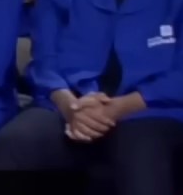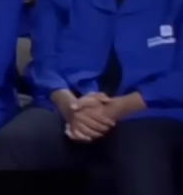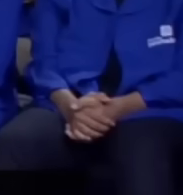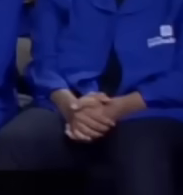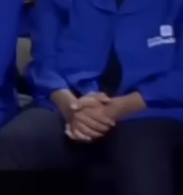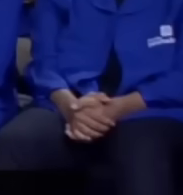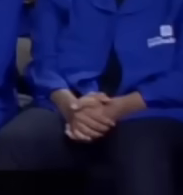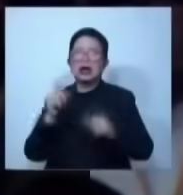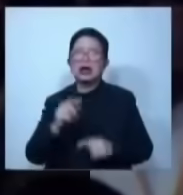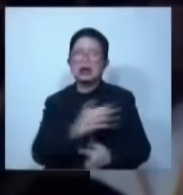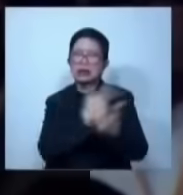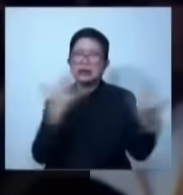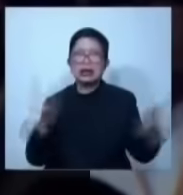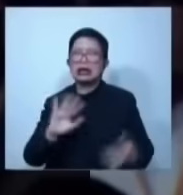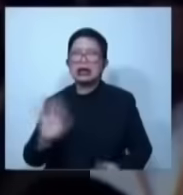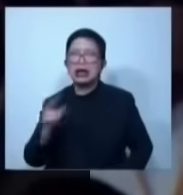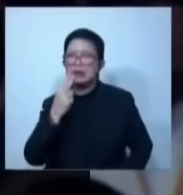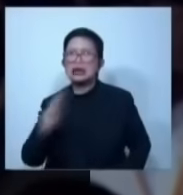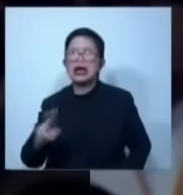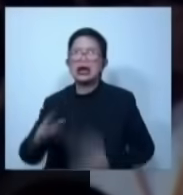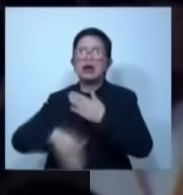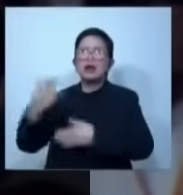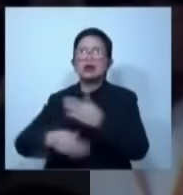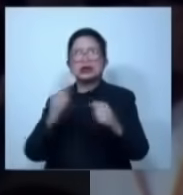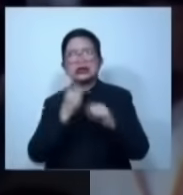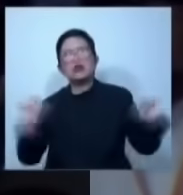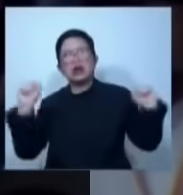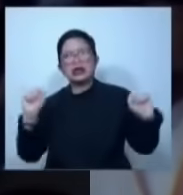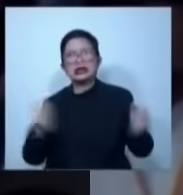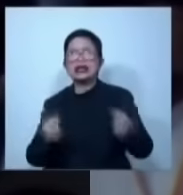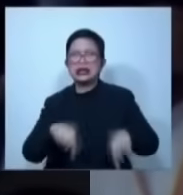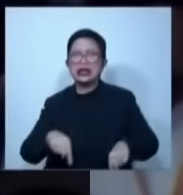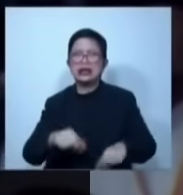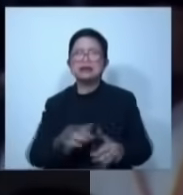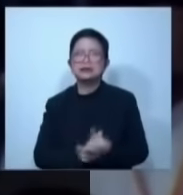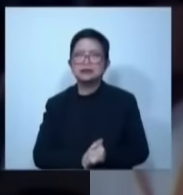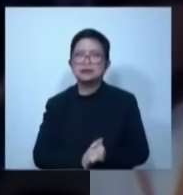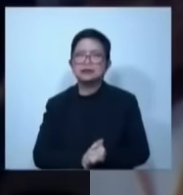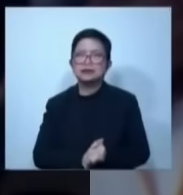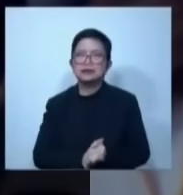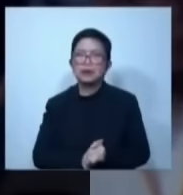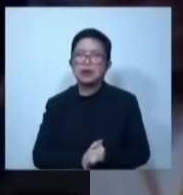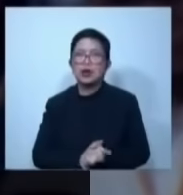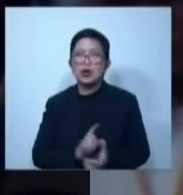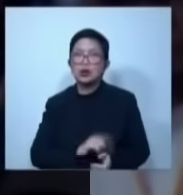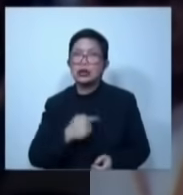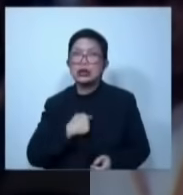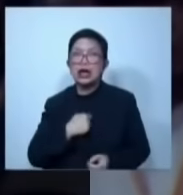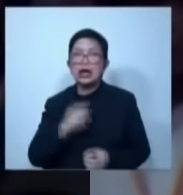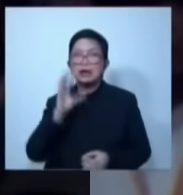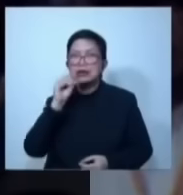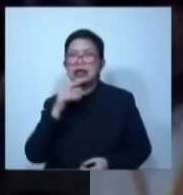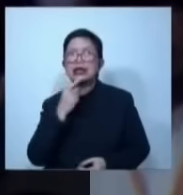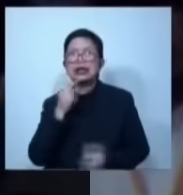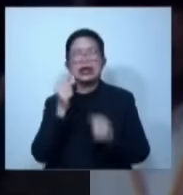bersama proses demokrasi yang sekarang terjadi itu jauh lebih luas dari sekedar partai politik Ketika kita bicara demokrasi